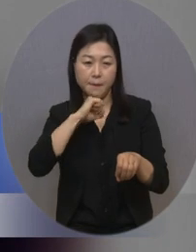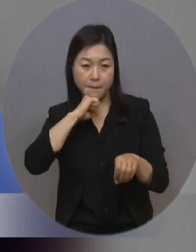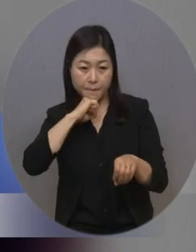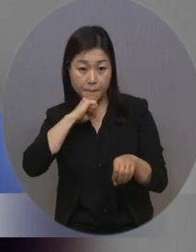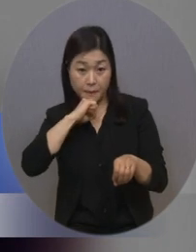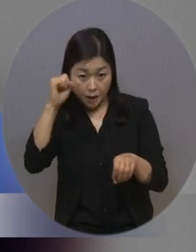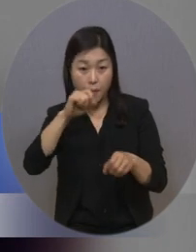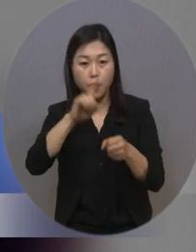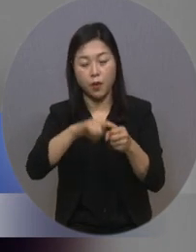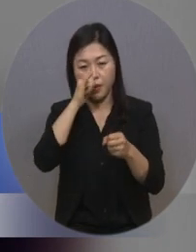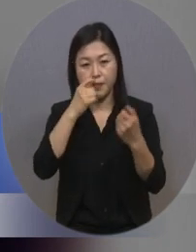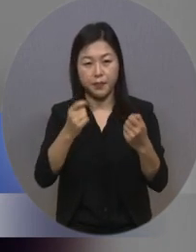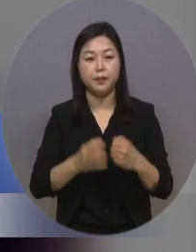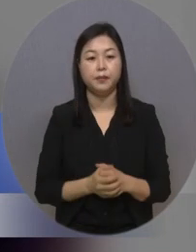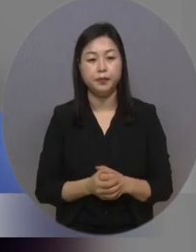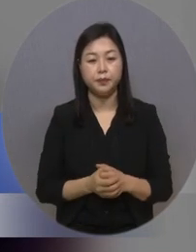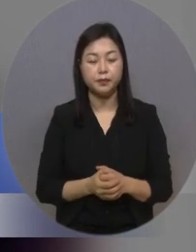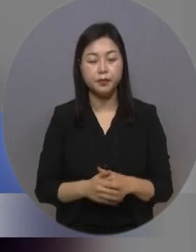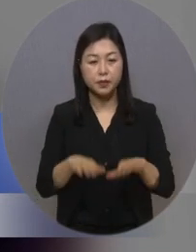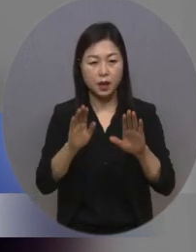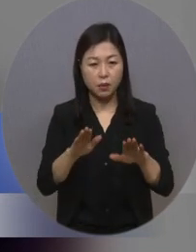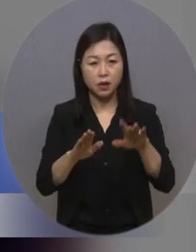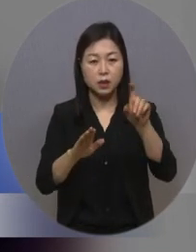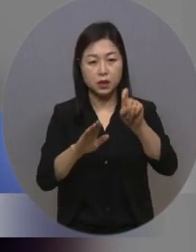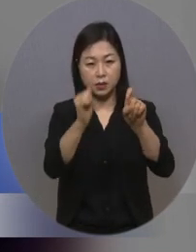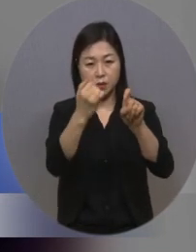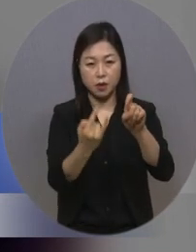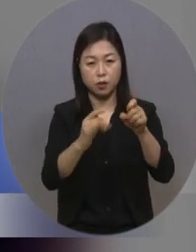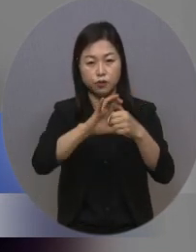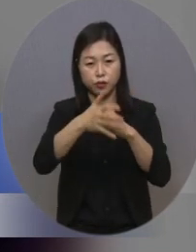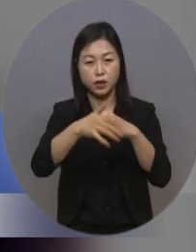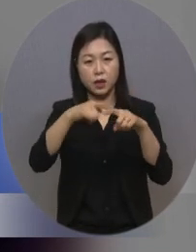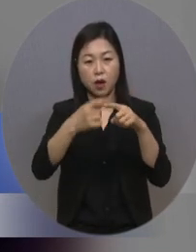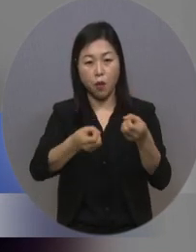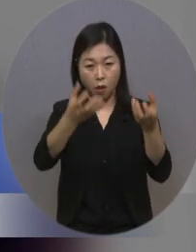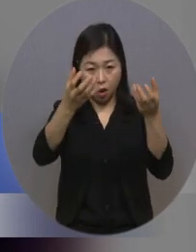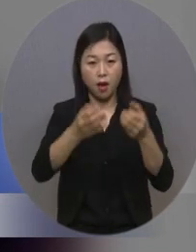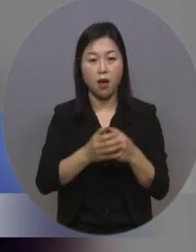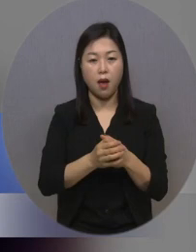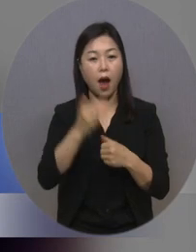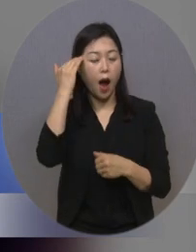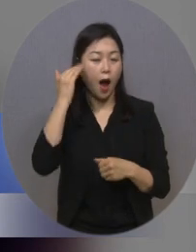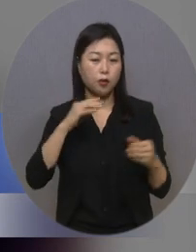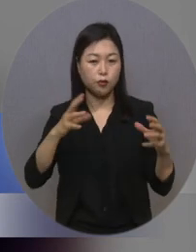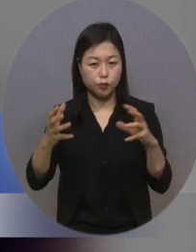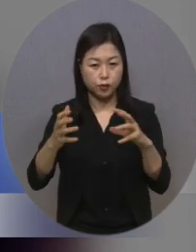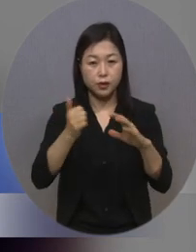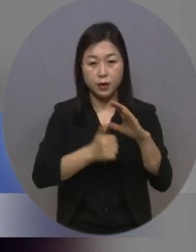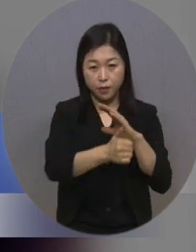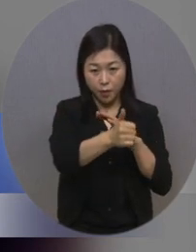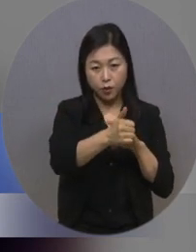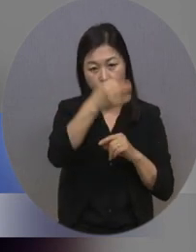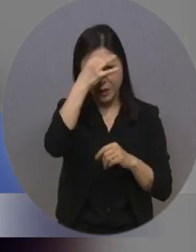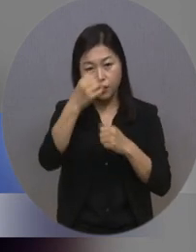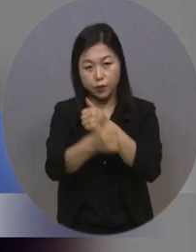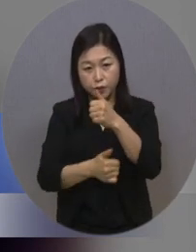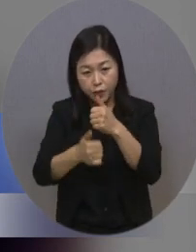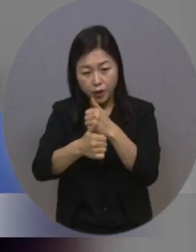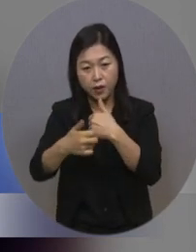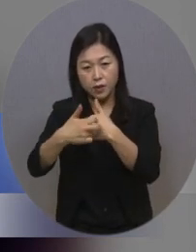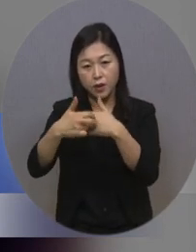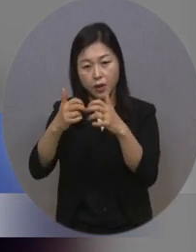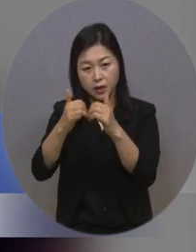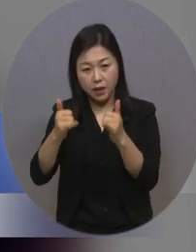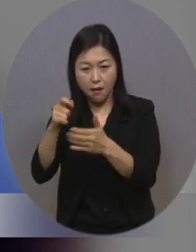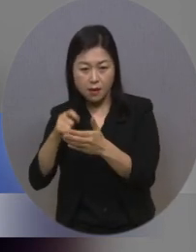하고 있습니다. 한편 금번 제10회 국제대회에 대한민국은 국가대표 선수와 기술위원, 의료진, 기자